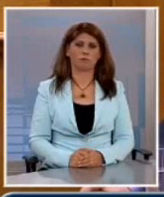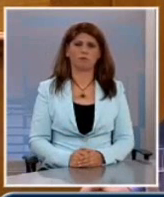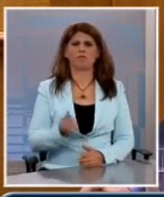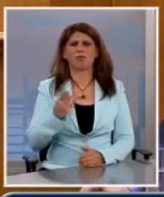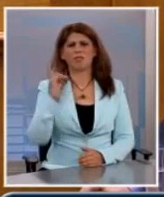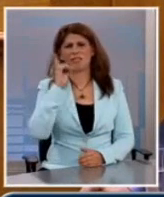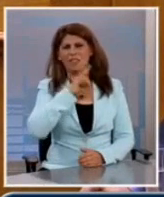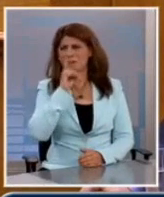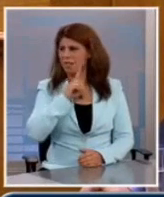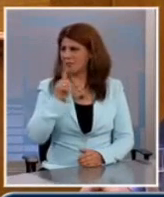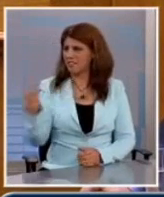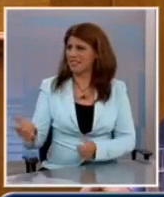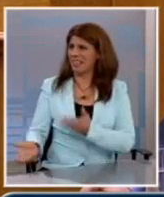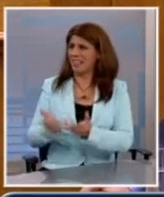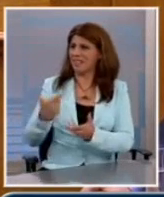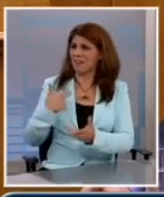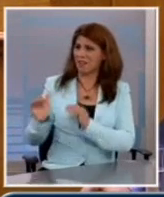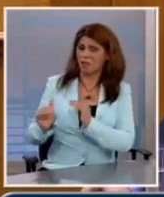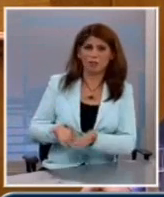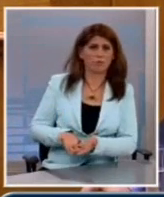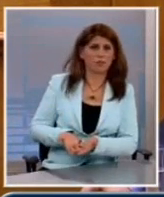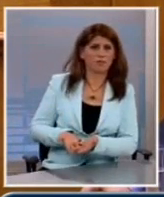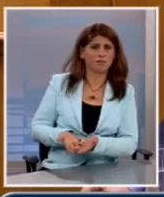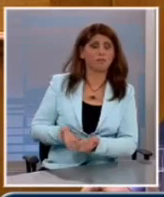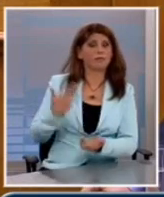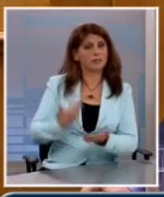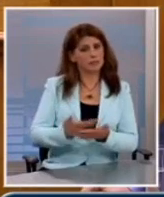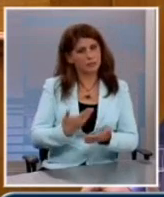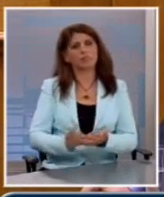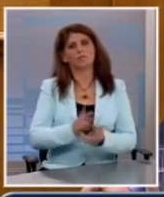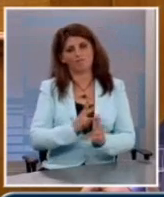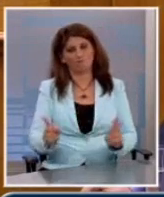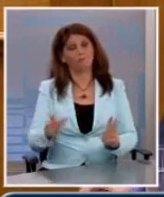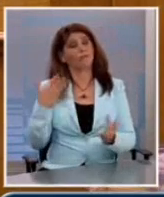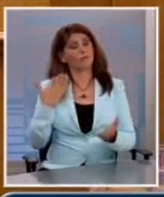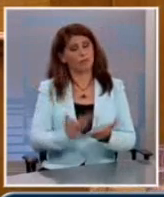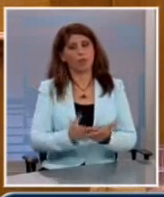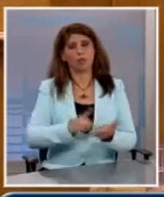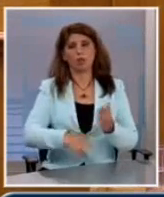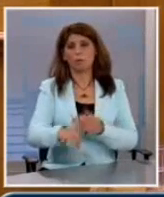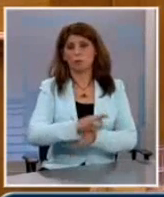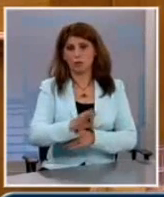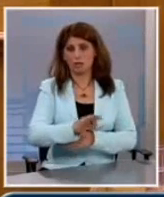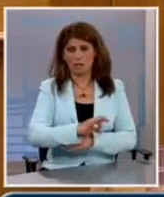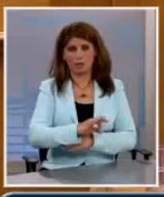διαψεύσεις καίγεστε ένα ερώτημα, γιατί τα στοιχεία είναι αμήλικτα και αποδεικνύουν ότι το νομοσχέδιο